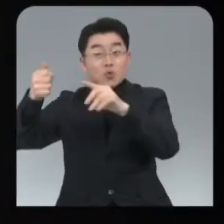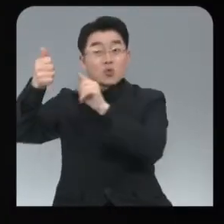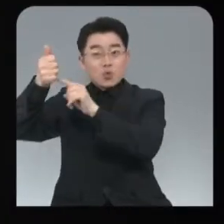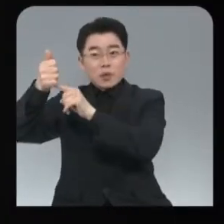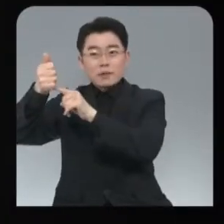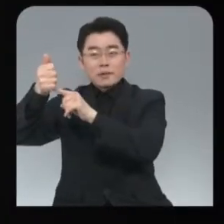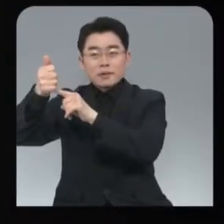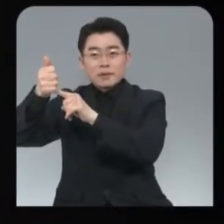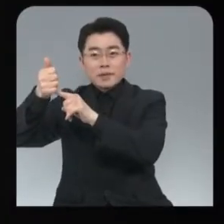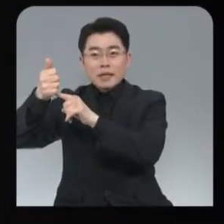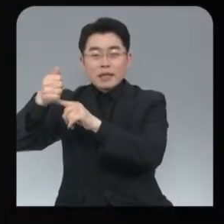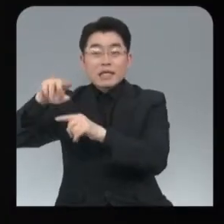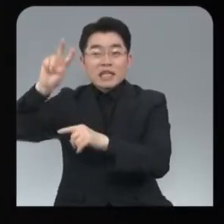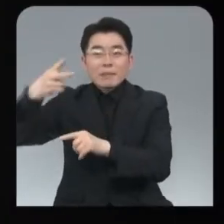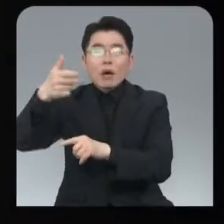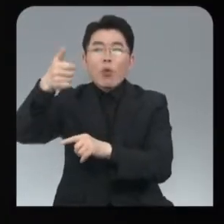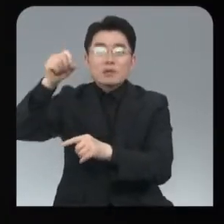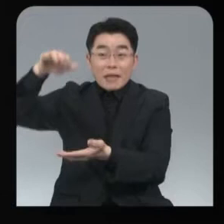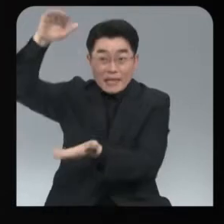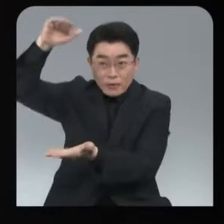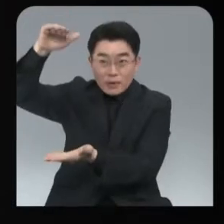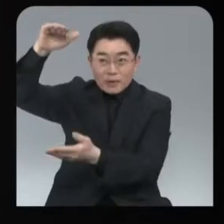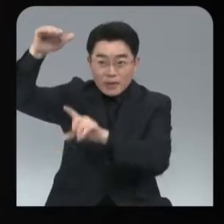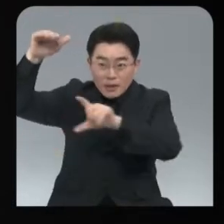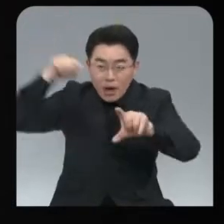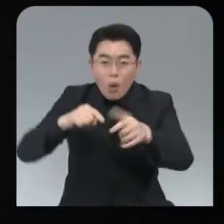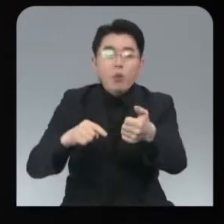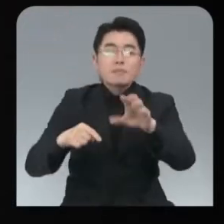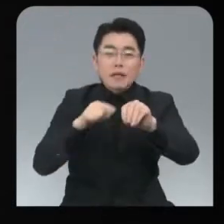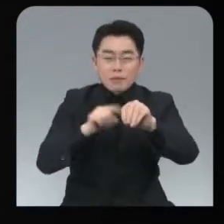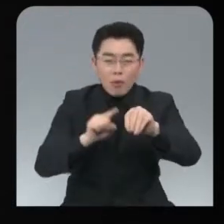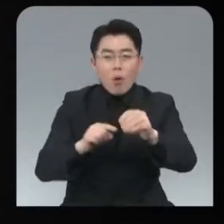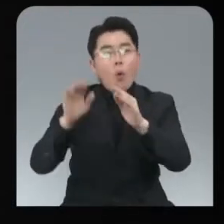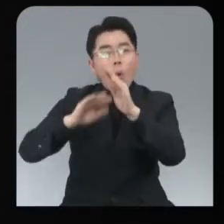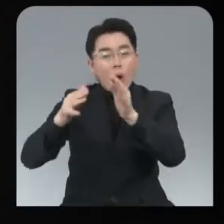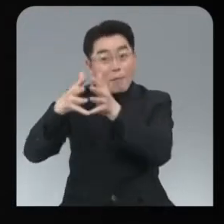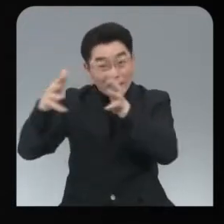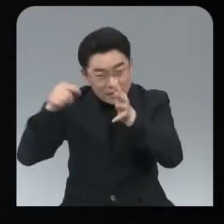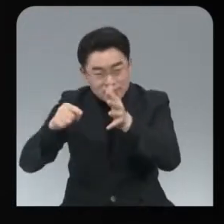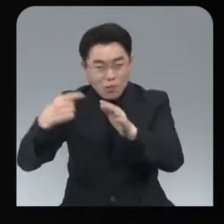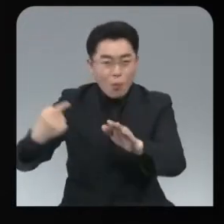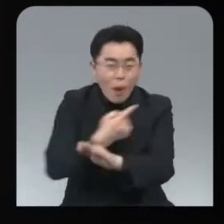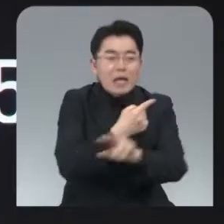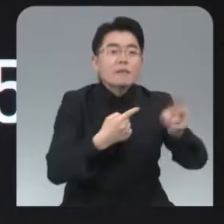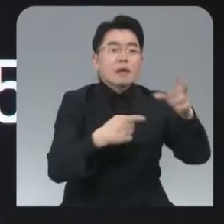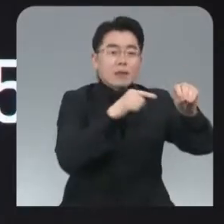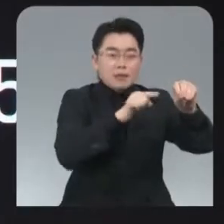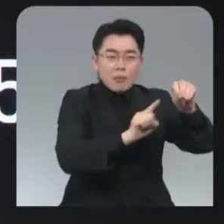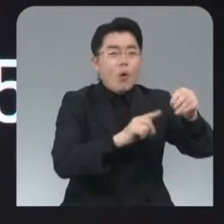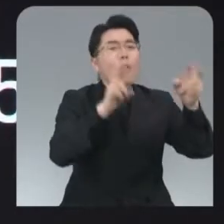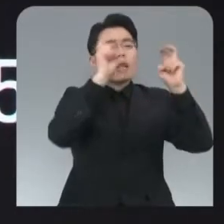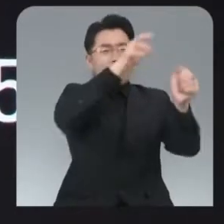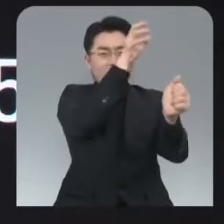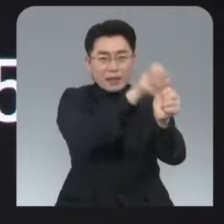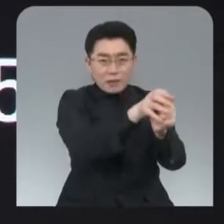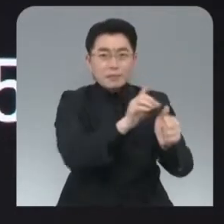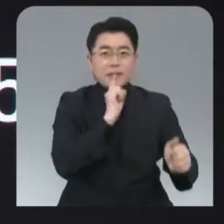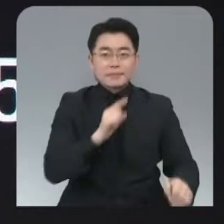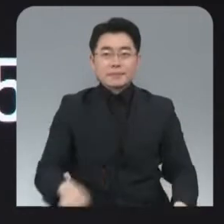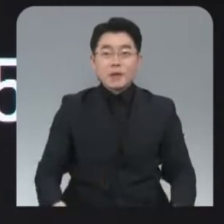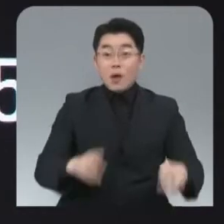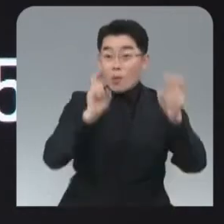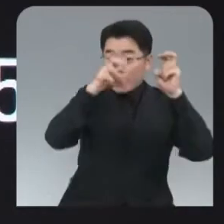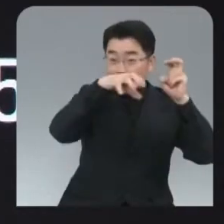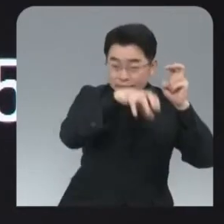윤석열 후보 전체 250만 호 가운데 50만 호는 공공으로 나머지 200만 호는 민간 주도로, 그러니까